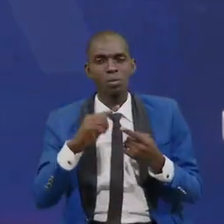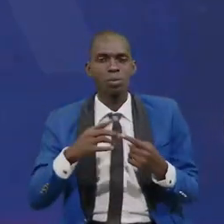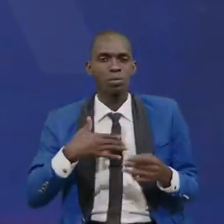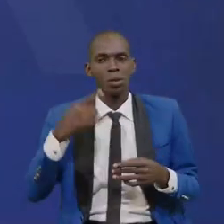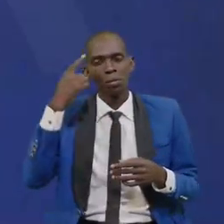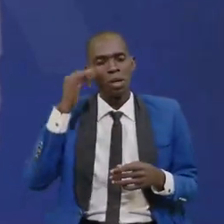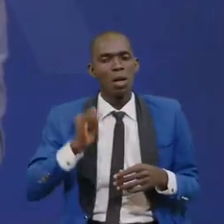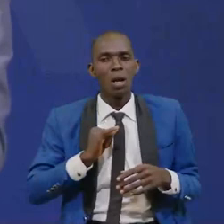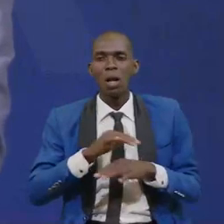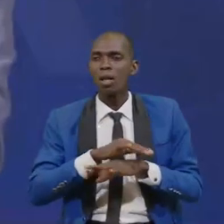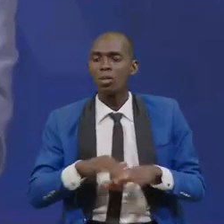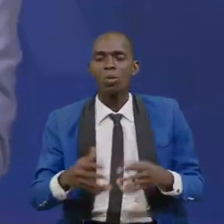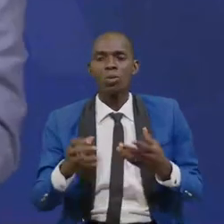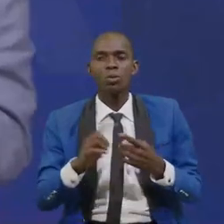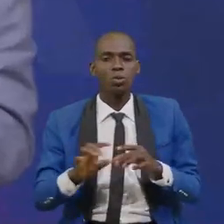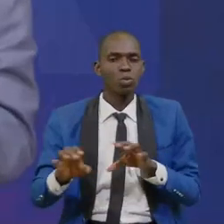rien faire.